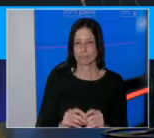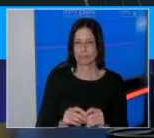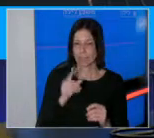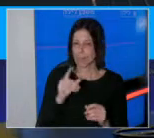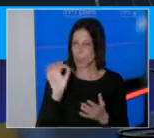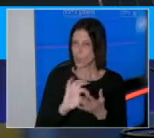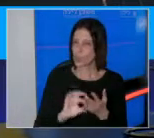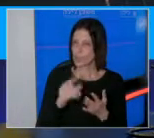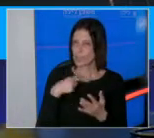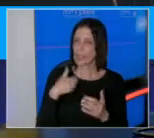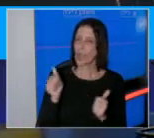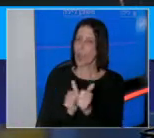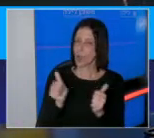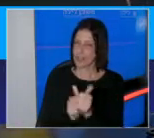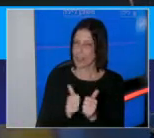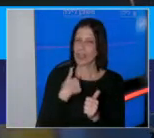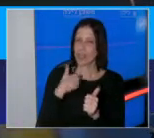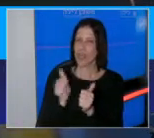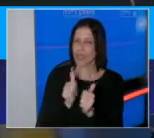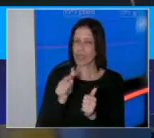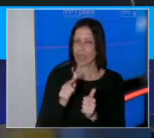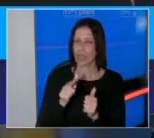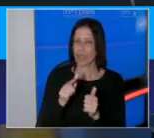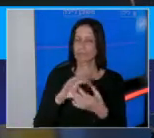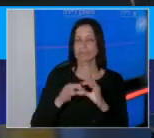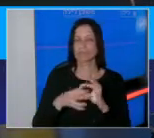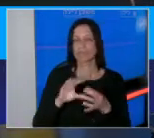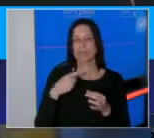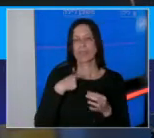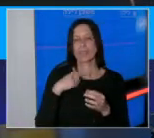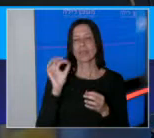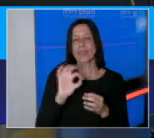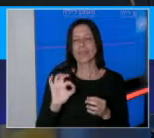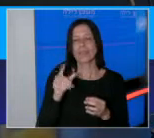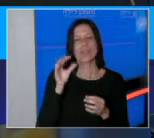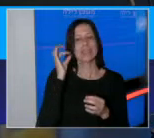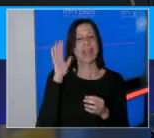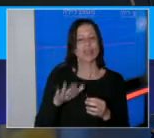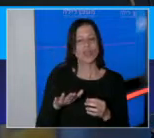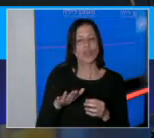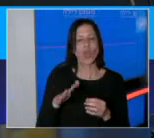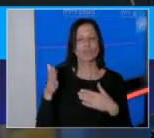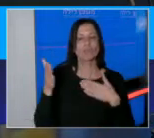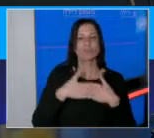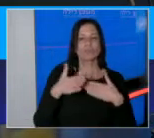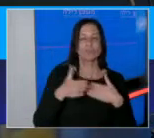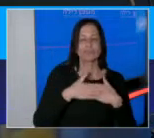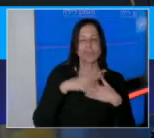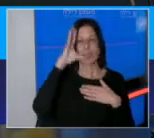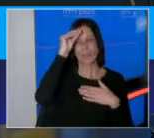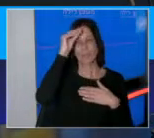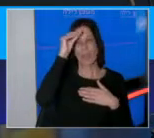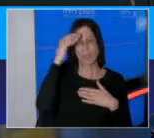את כותבת על זה, אני עוקב אחריך, את יודעת, אני עוקב אחריך ברשתות, את כותבת על זה, ילדות נישאות לגברים מבוגרים.